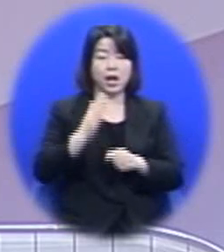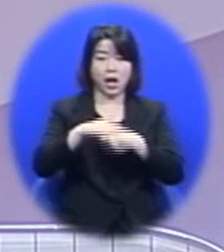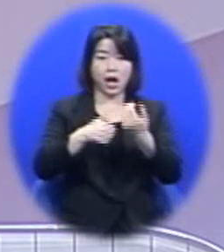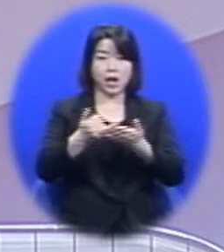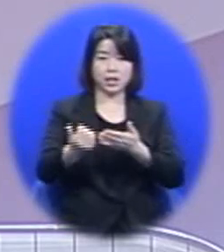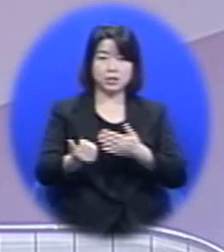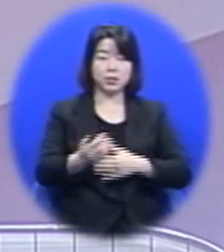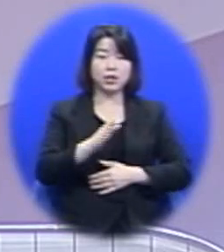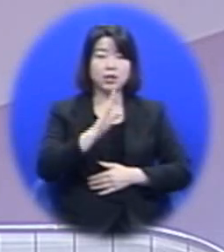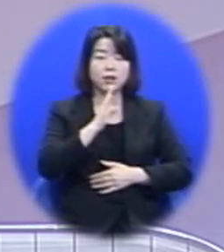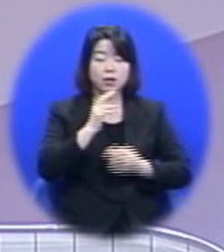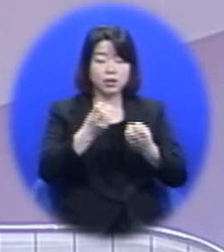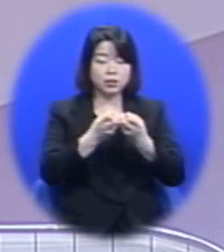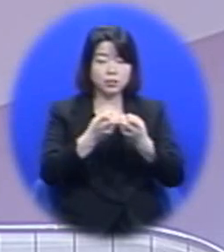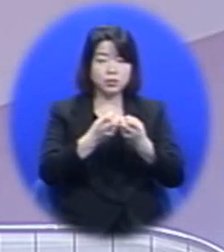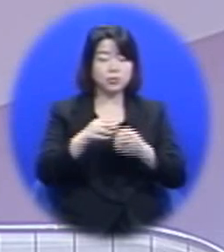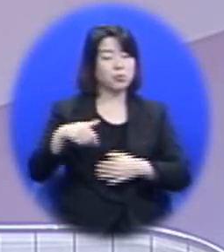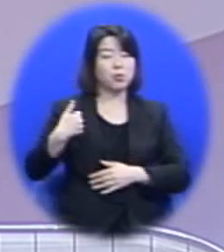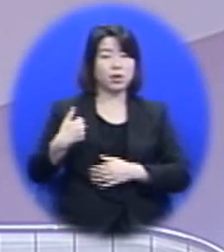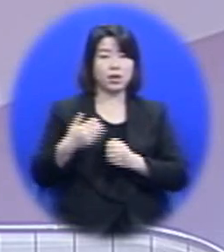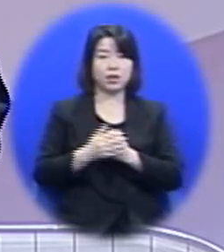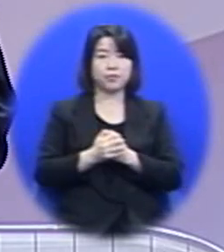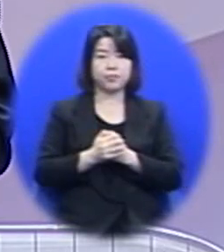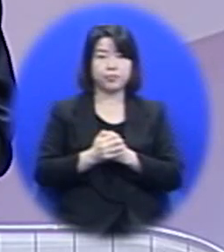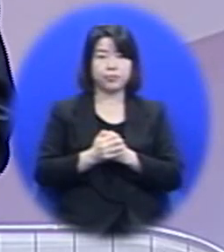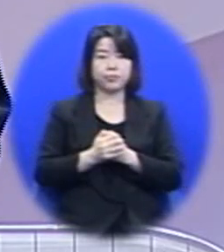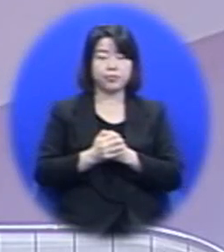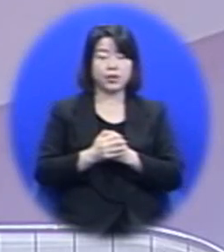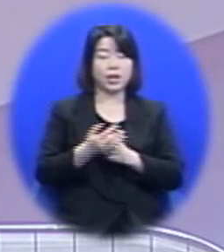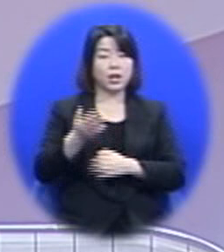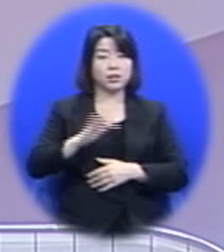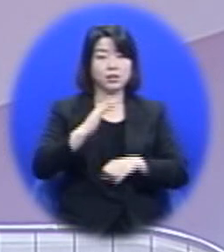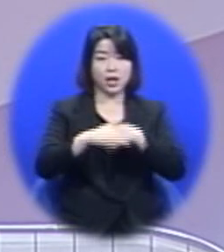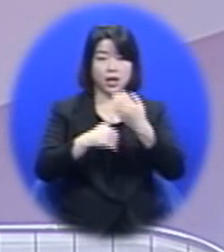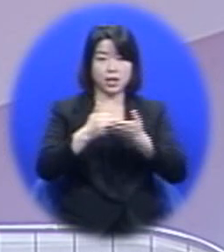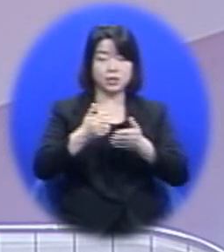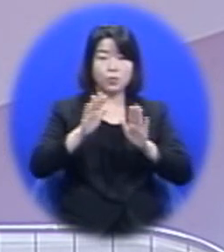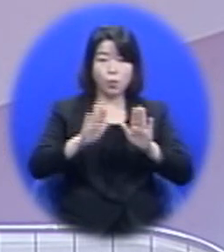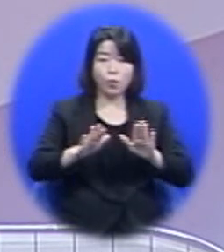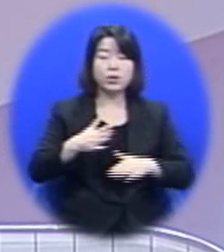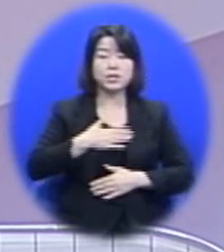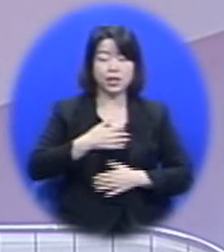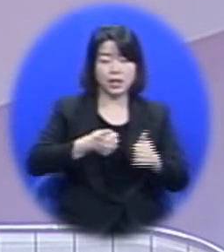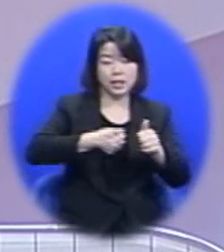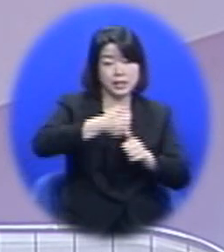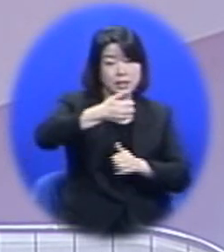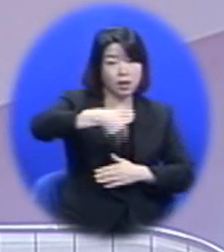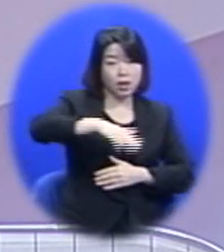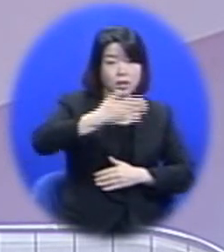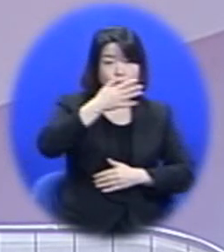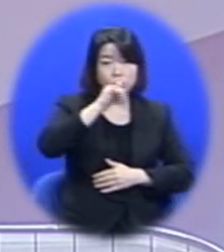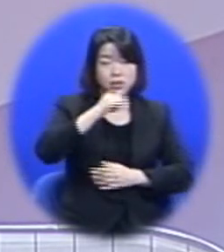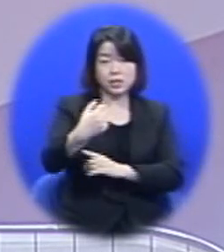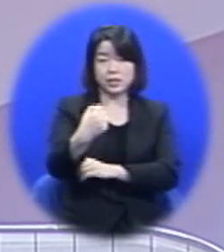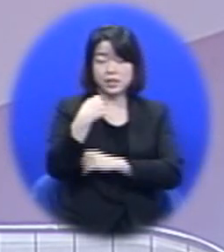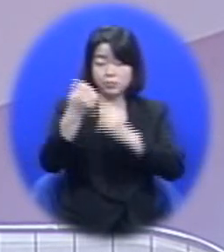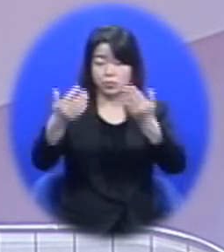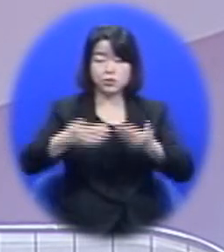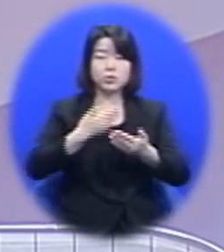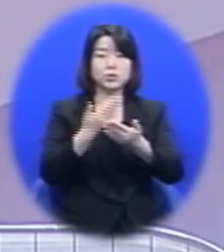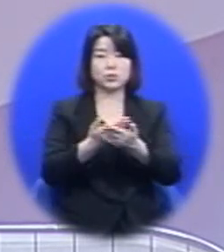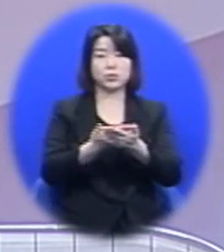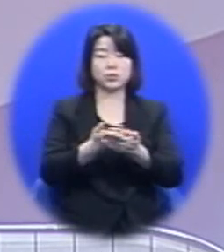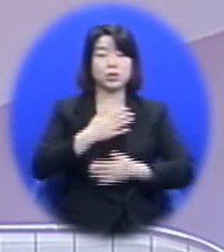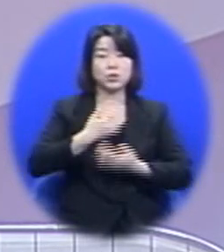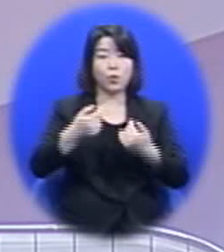하나님의 섭리도 잘 모르겠습니다. 그러나 하나님 제가 오늘도 이겨나갈 수 있는 그 힘을 주세요.